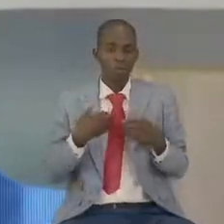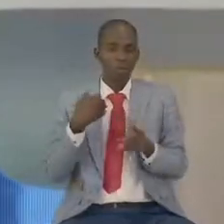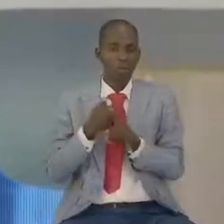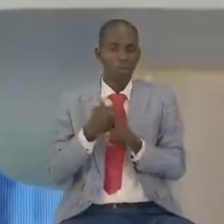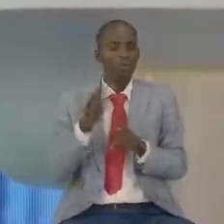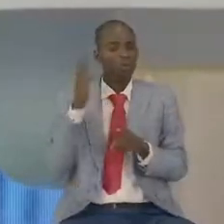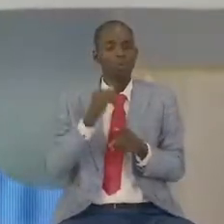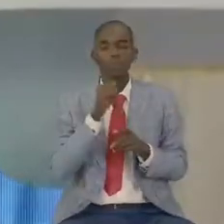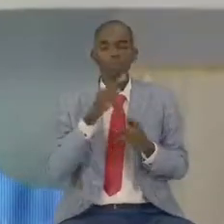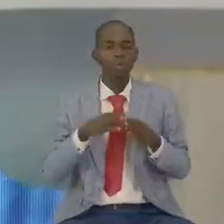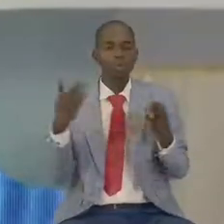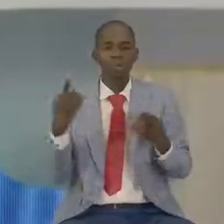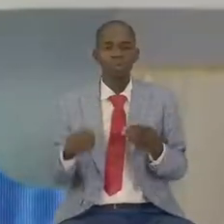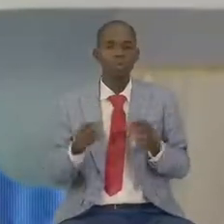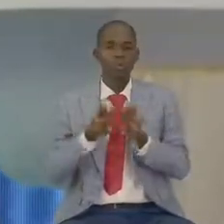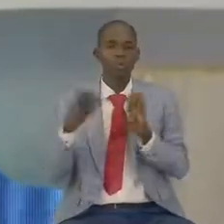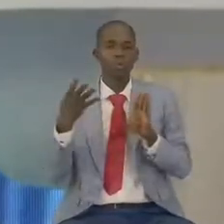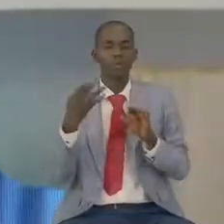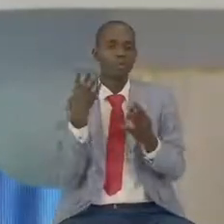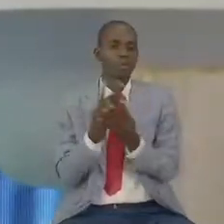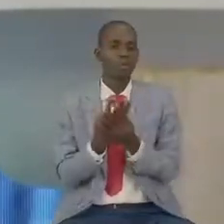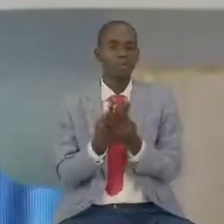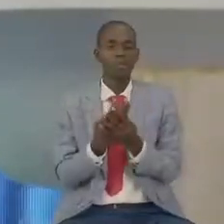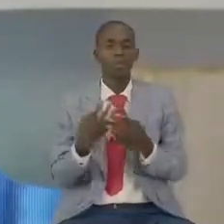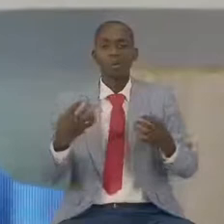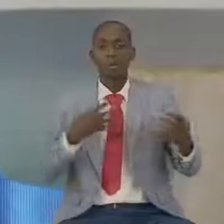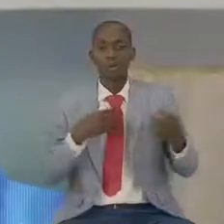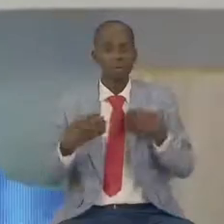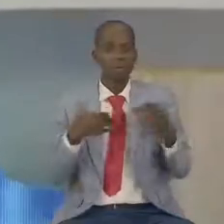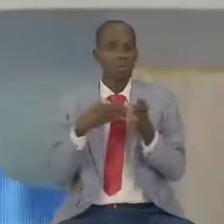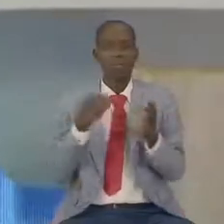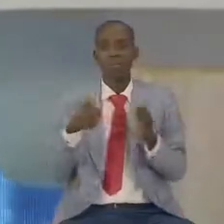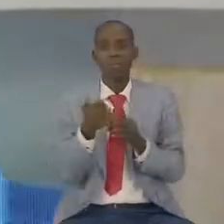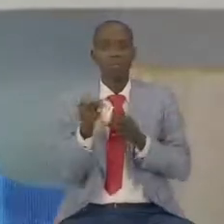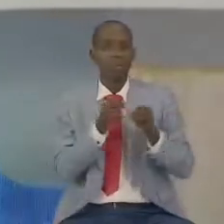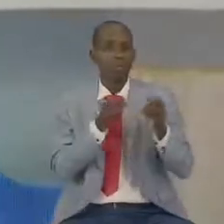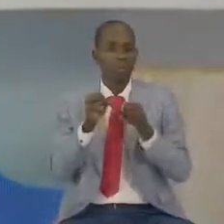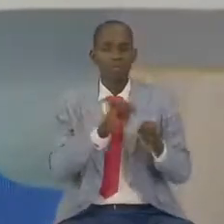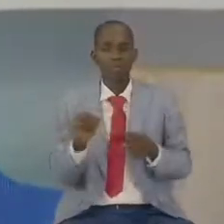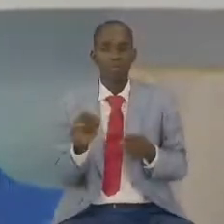Les plaintes, les bagarres, la violence,